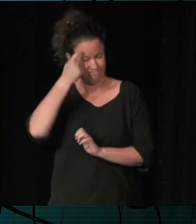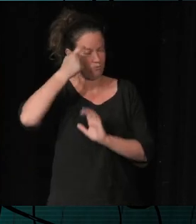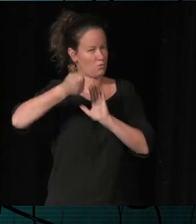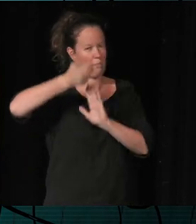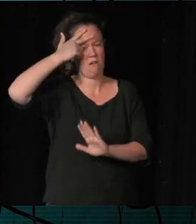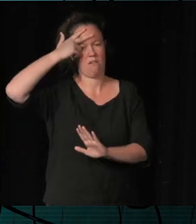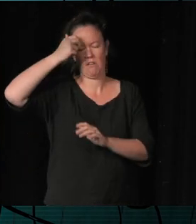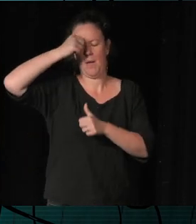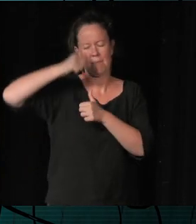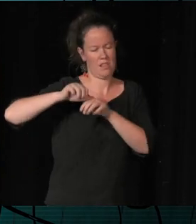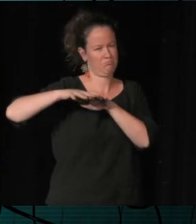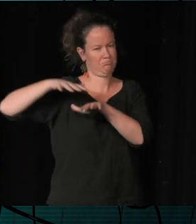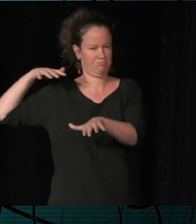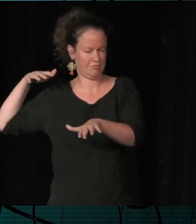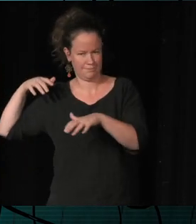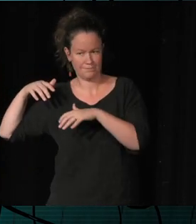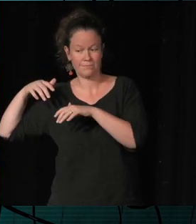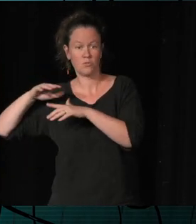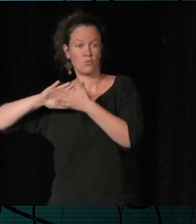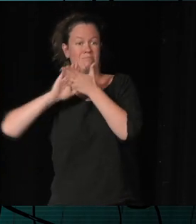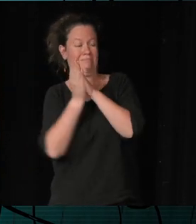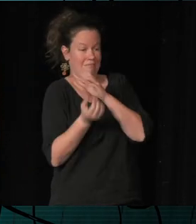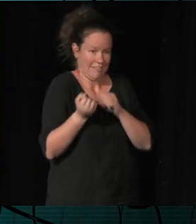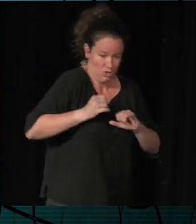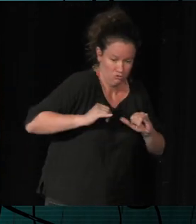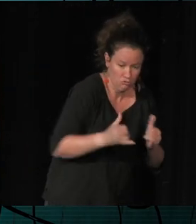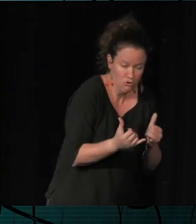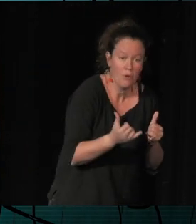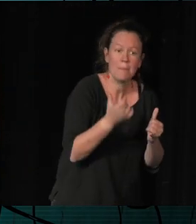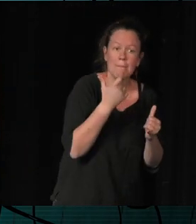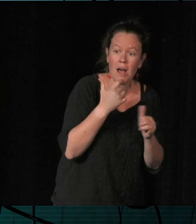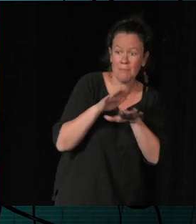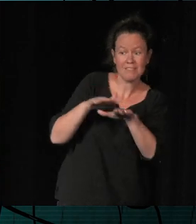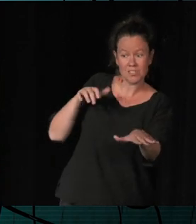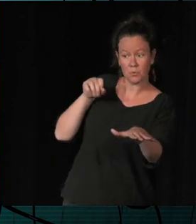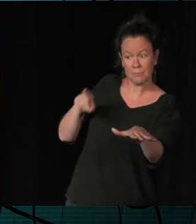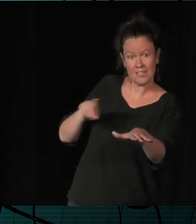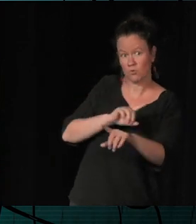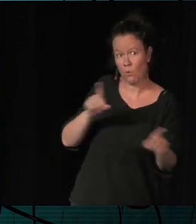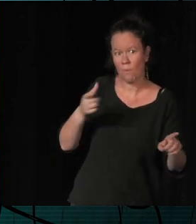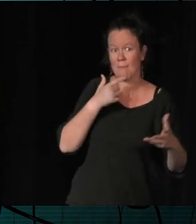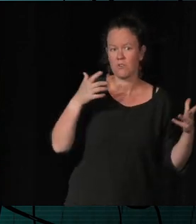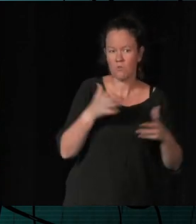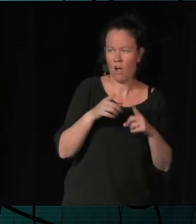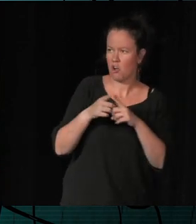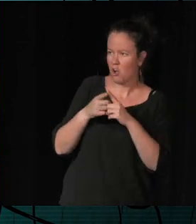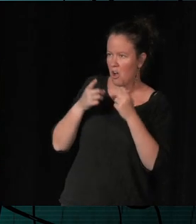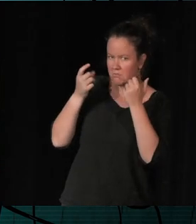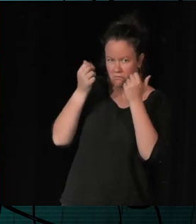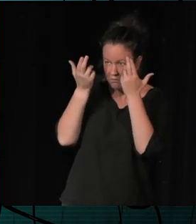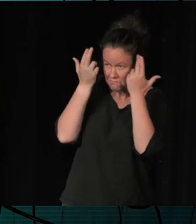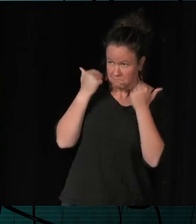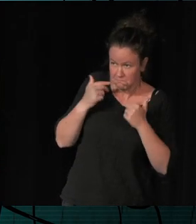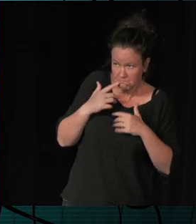va finalement pas du tout parler des manifestations à Hong Kong. Ça va parler du refus de se conformer, de la crainte en fait de sortir du